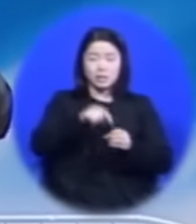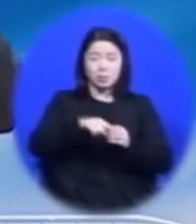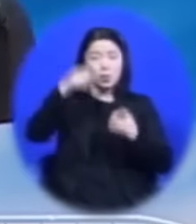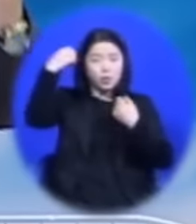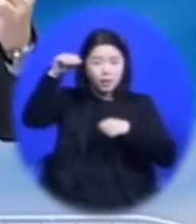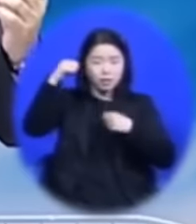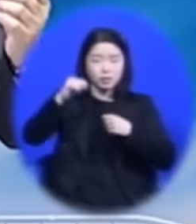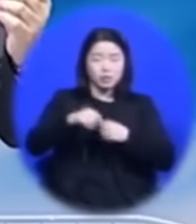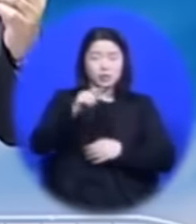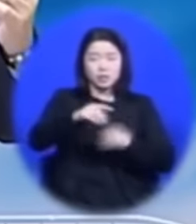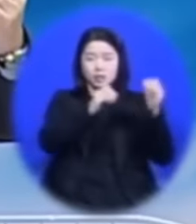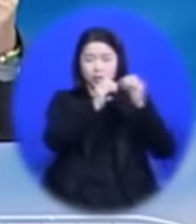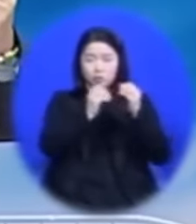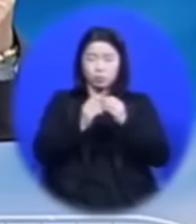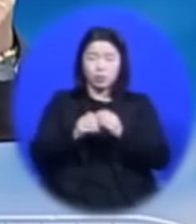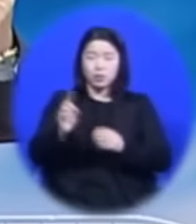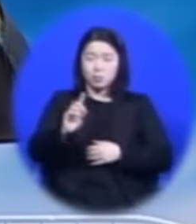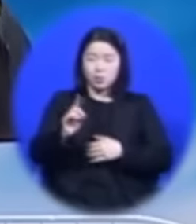연극의 유래는